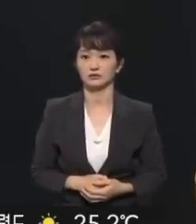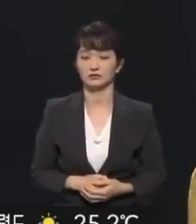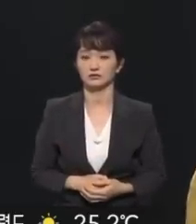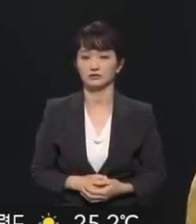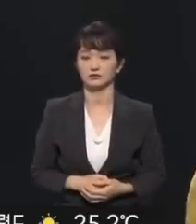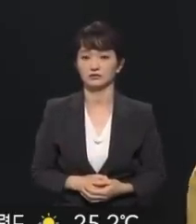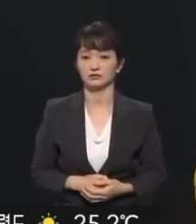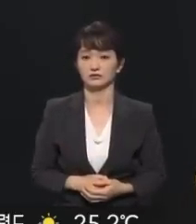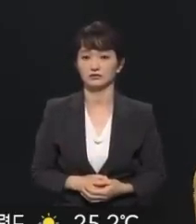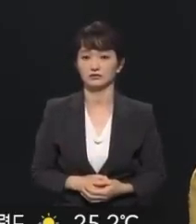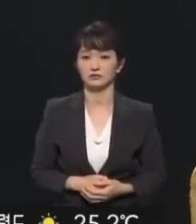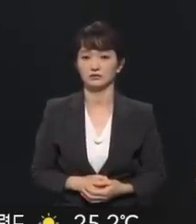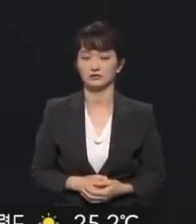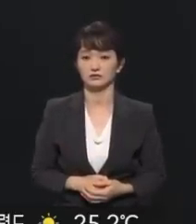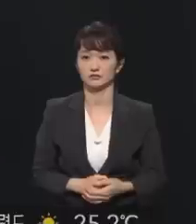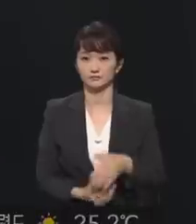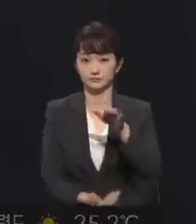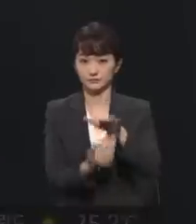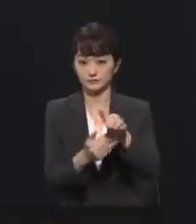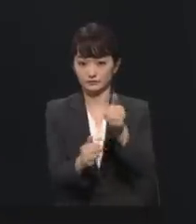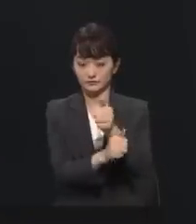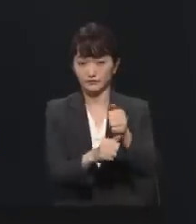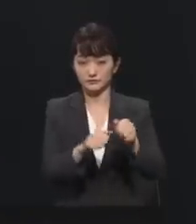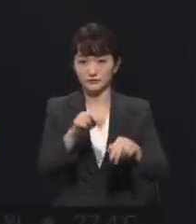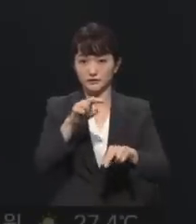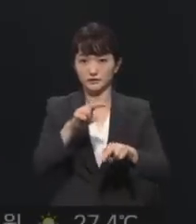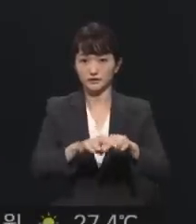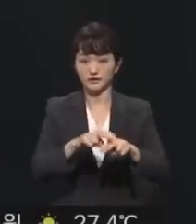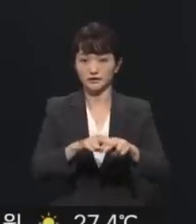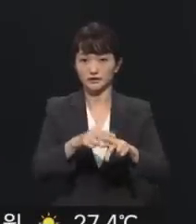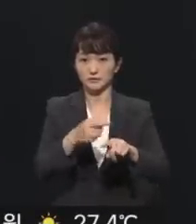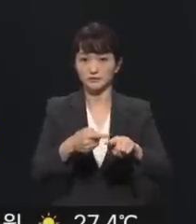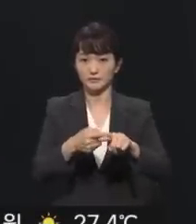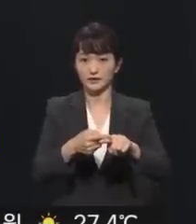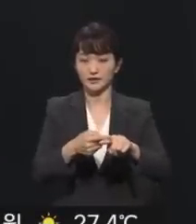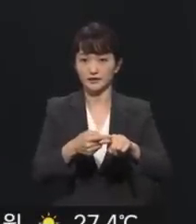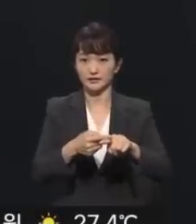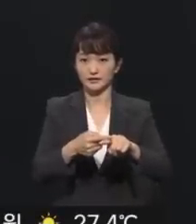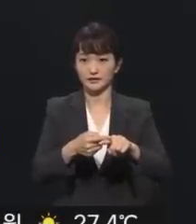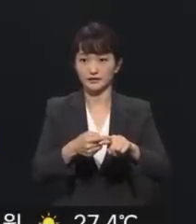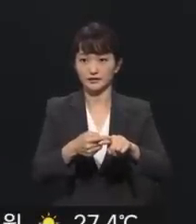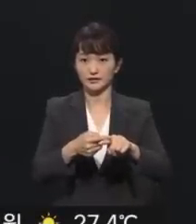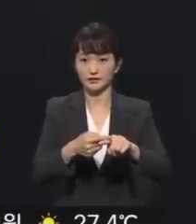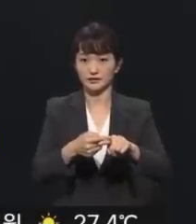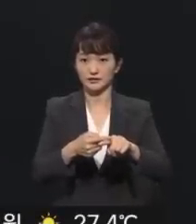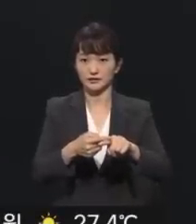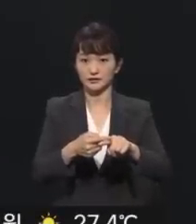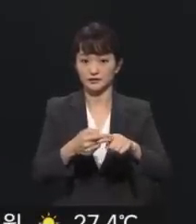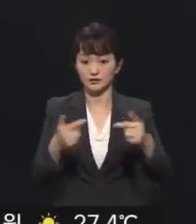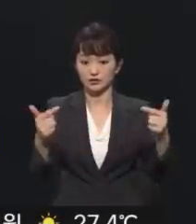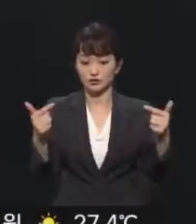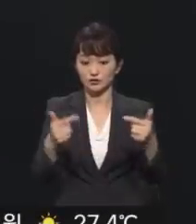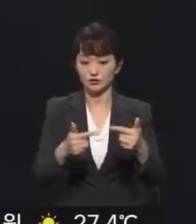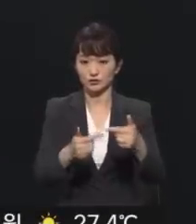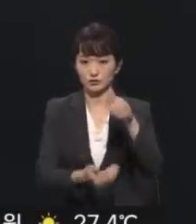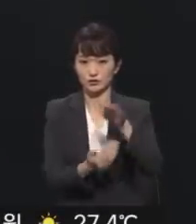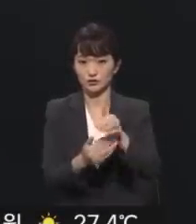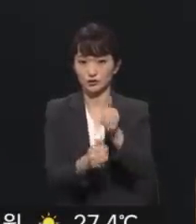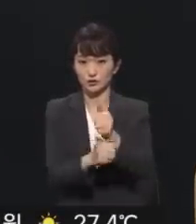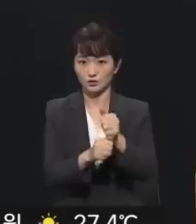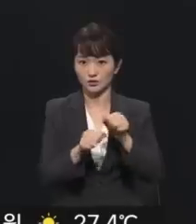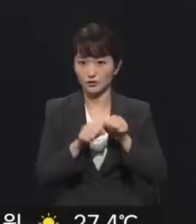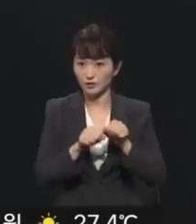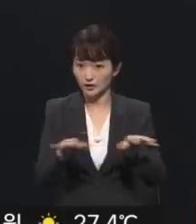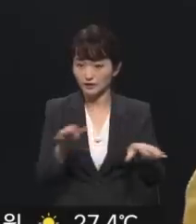했습니다만 그래서 최고의 과반수를 무너뜨리는 당 지도부가 무너지는 거 안 무너진 거야 가지고 여러 가지 논쟁이 있지 않았습니까 예전에